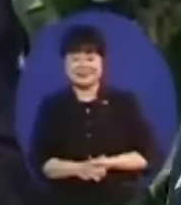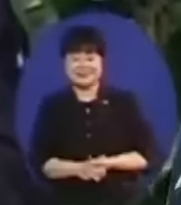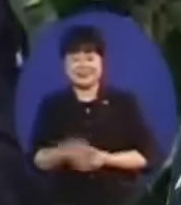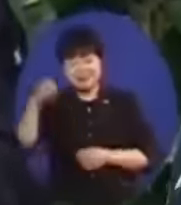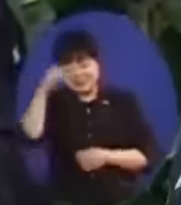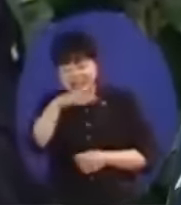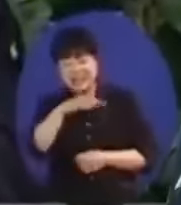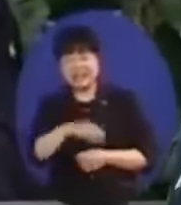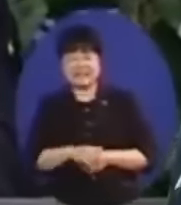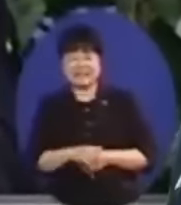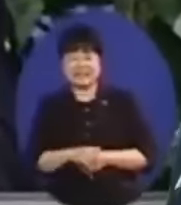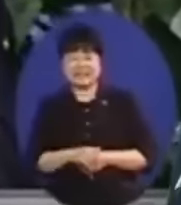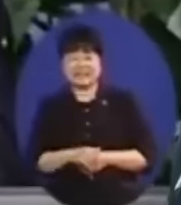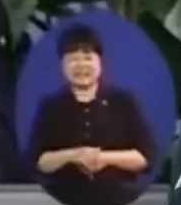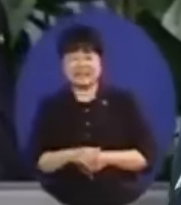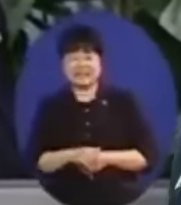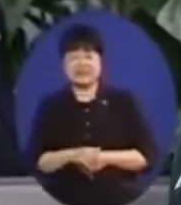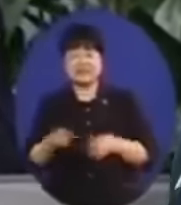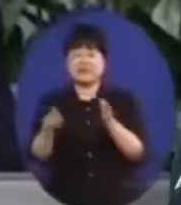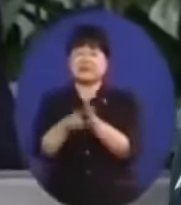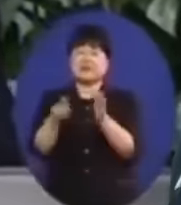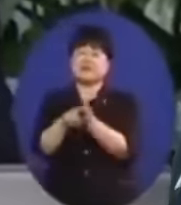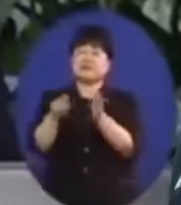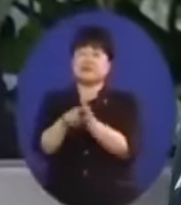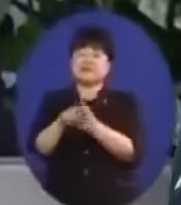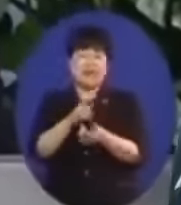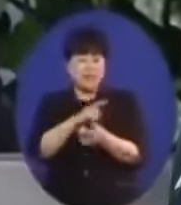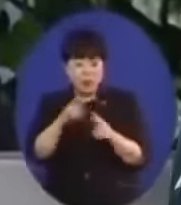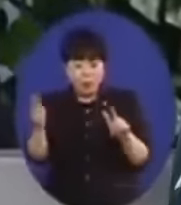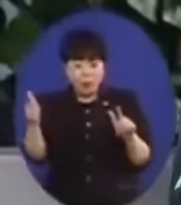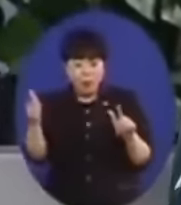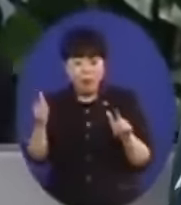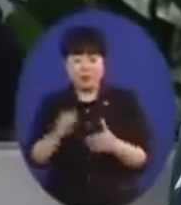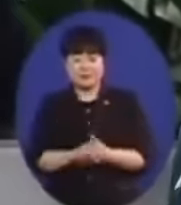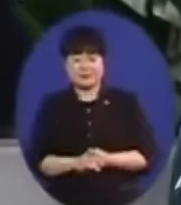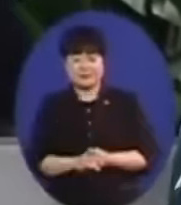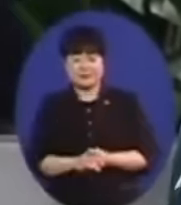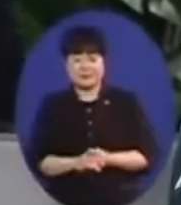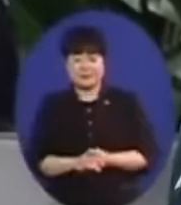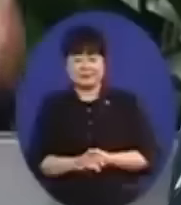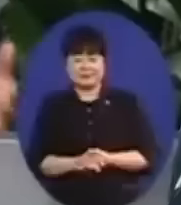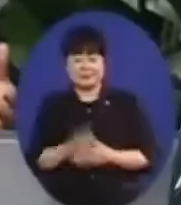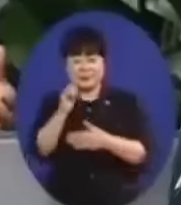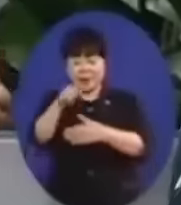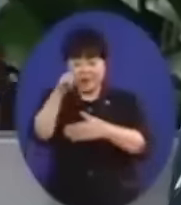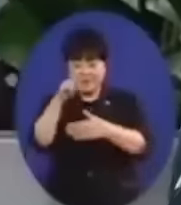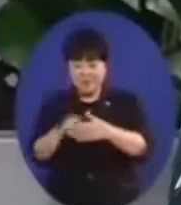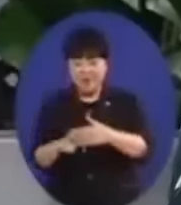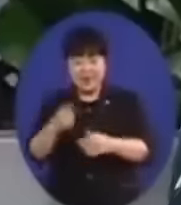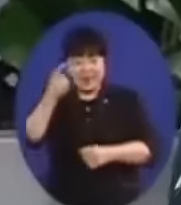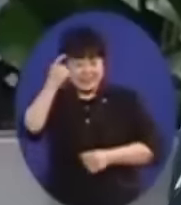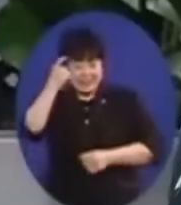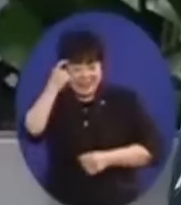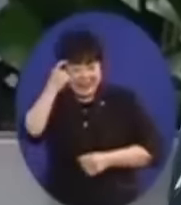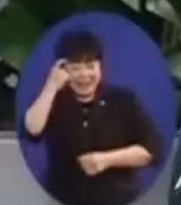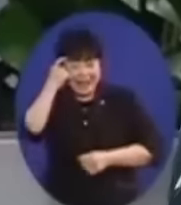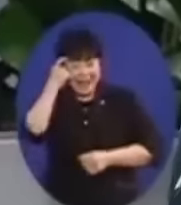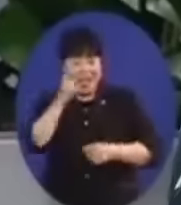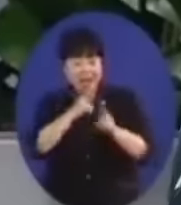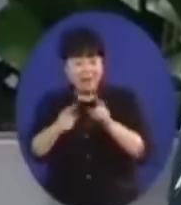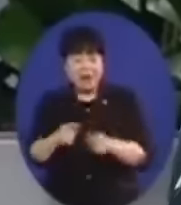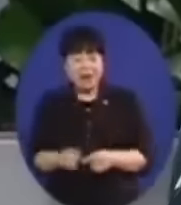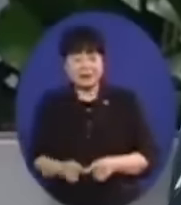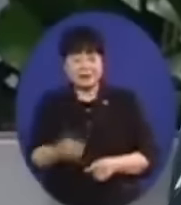그냥 막연하게 믿습니다 믿습니다가 아닌 것입니다. 내 마음의 생각이